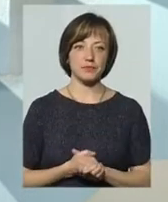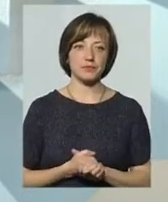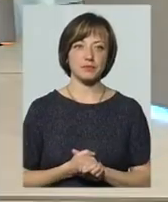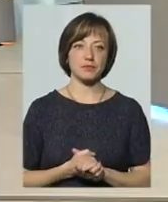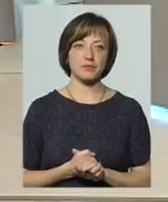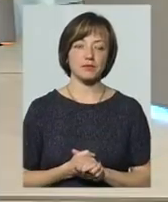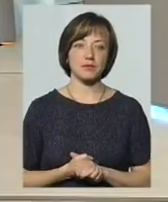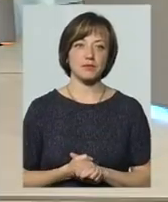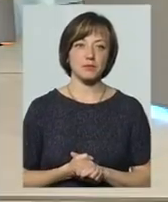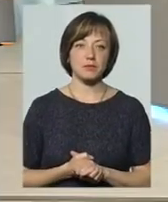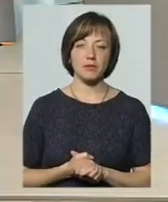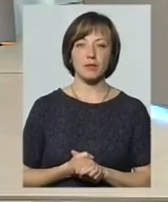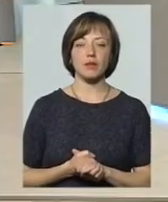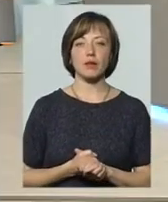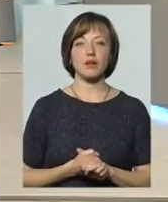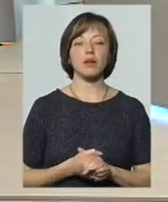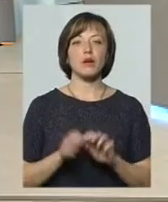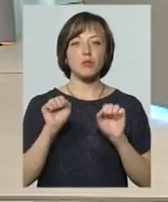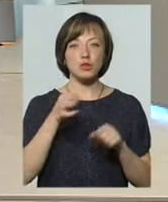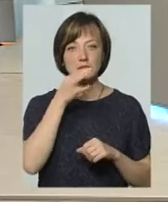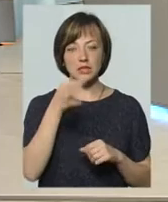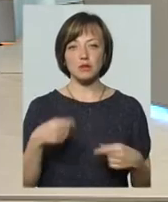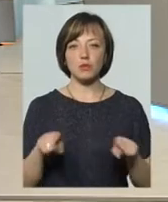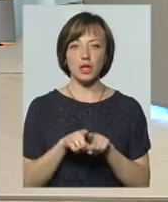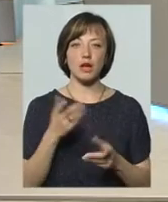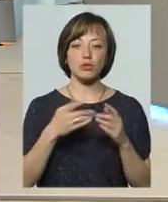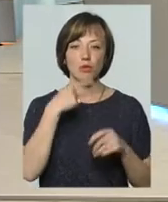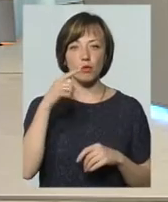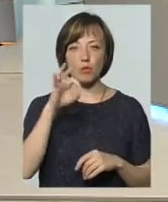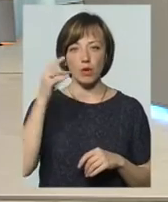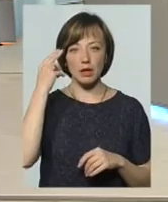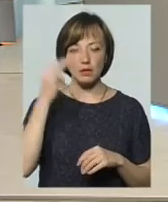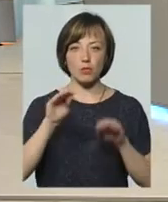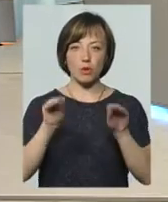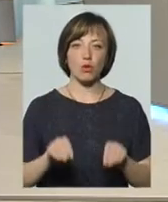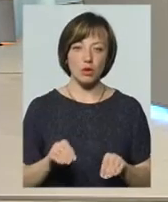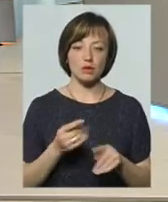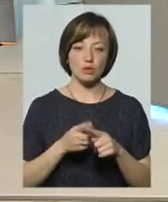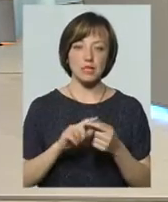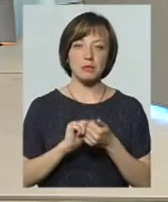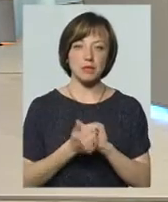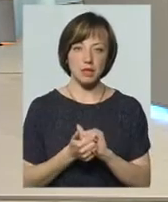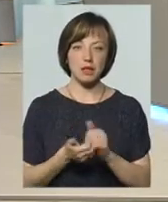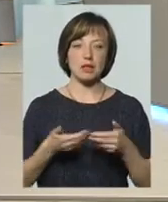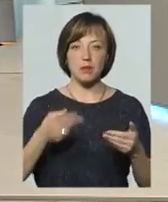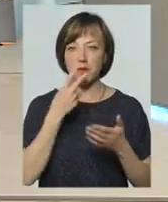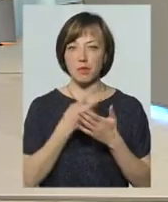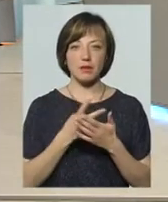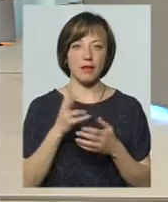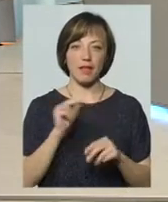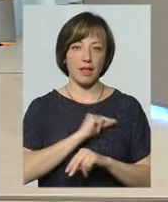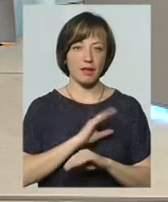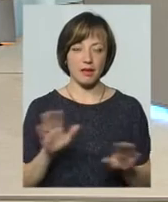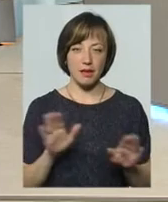Ну, власне, можна сказати про те, що якщо ми говоримо про Кіотський протокол, то саме тому його і замінили, тому що ми бачимо його недієвість,